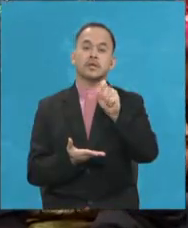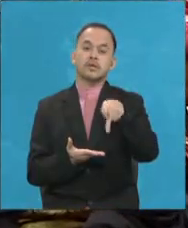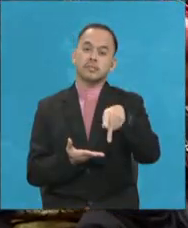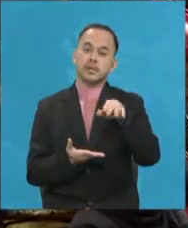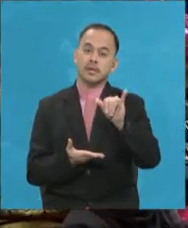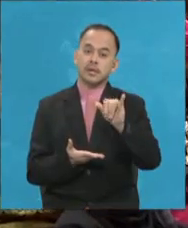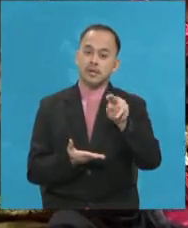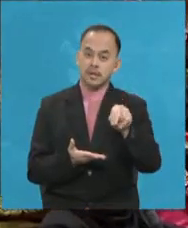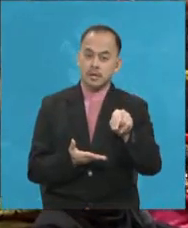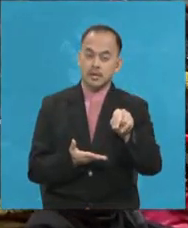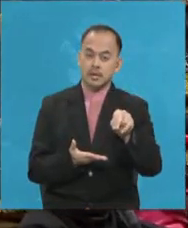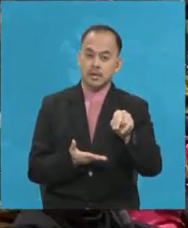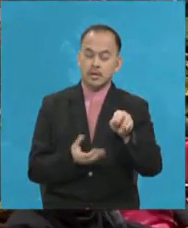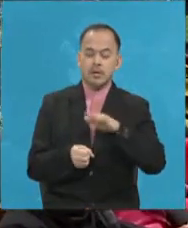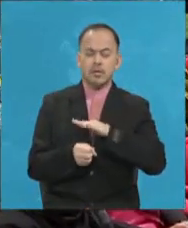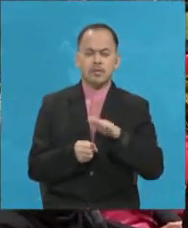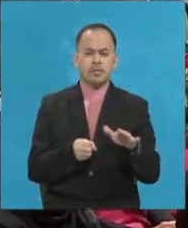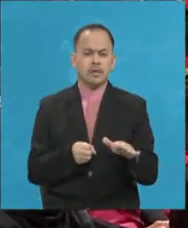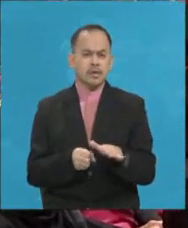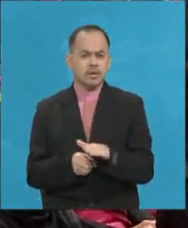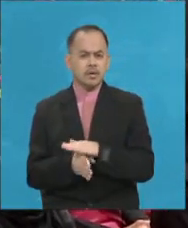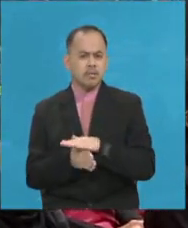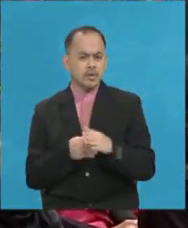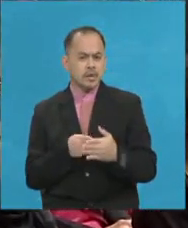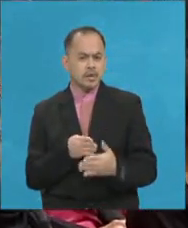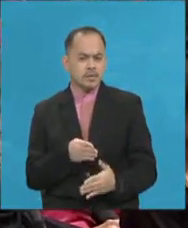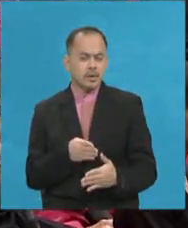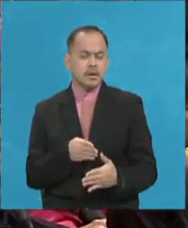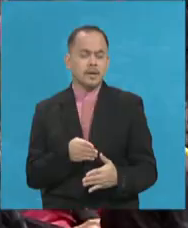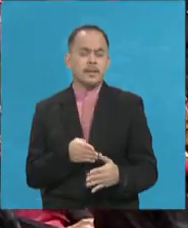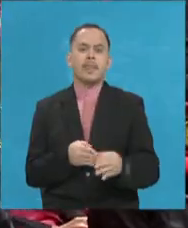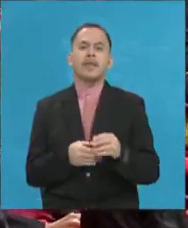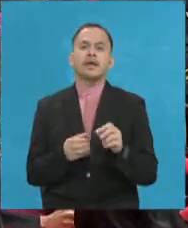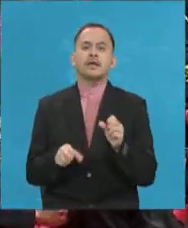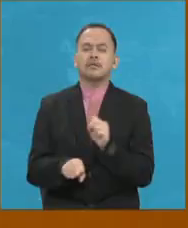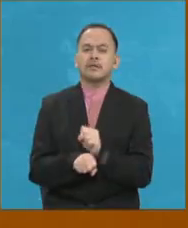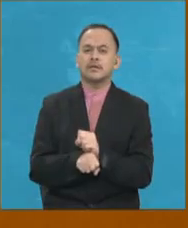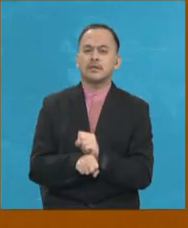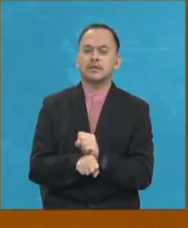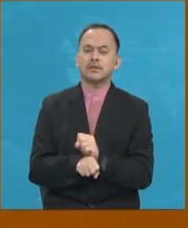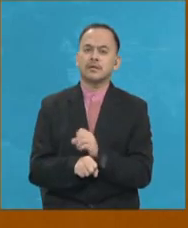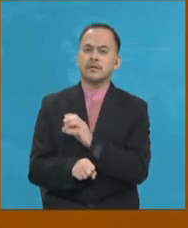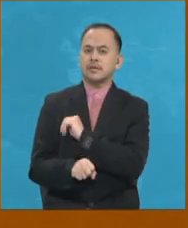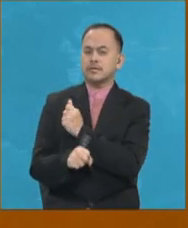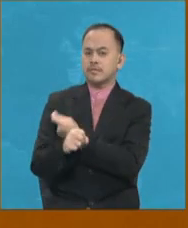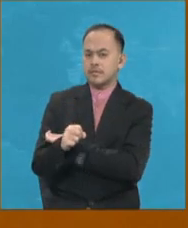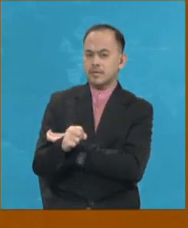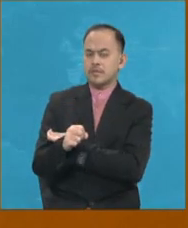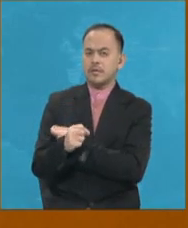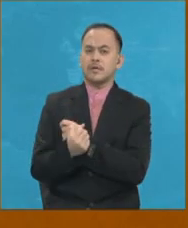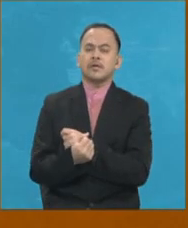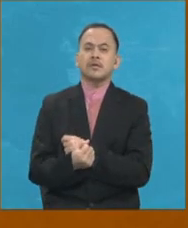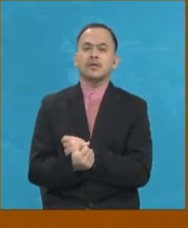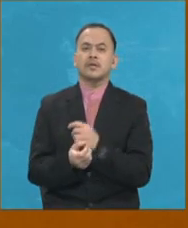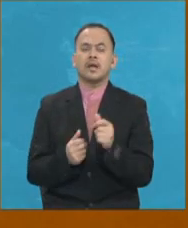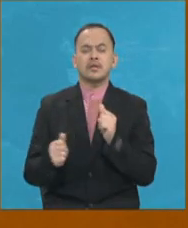untuk melengkapkan tenaga tenaga kerja dengan kemahiran tertentu disamping secara